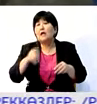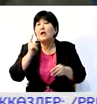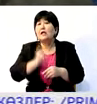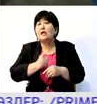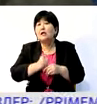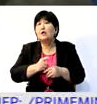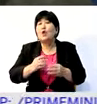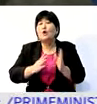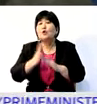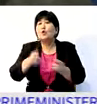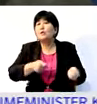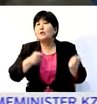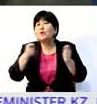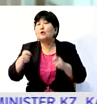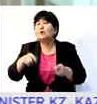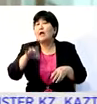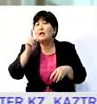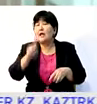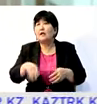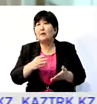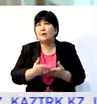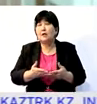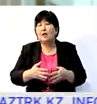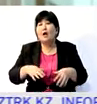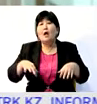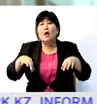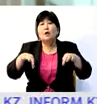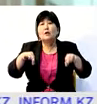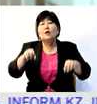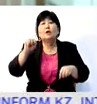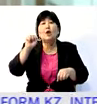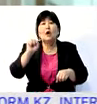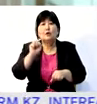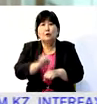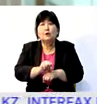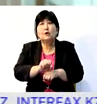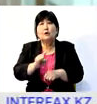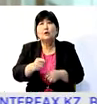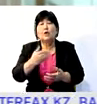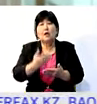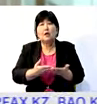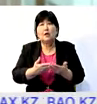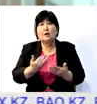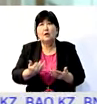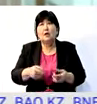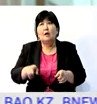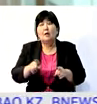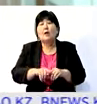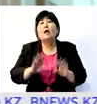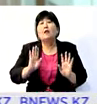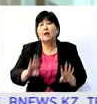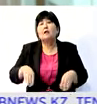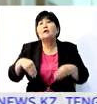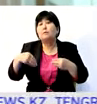салып, шөп жеткізіп беруді талап еткен. Техниканы тоқтатып, сөйтіп, соған келтірді де, сол ладно деп бердім